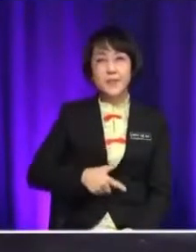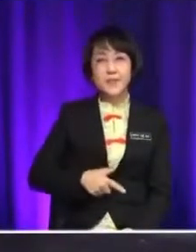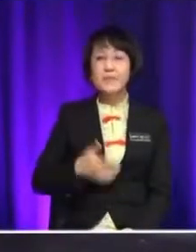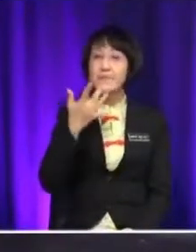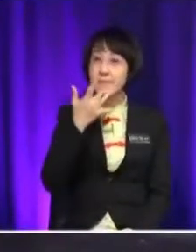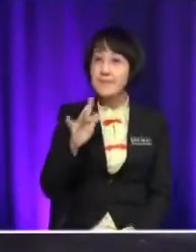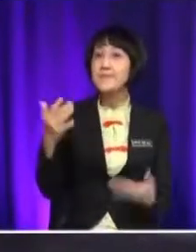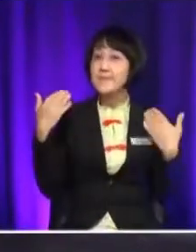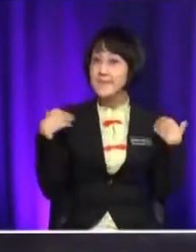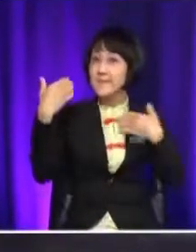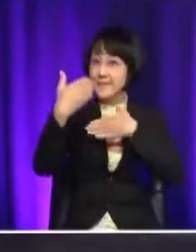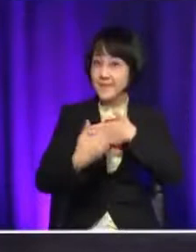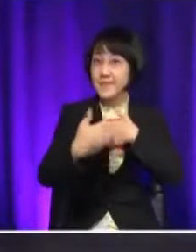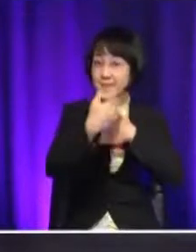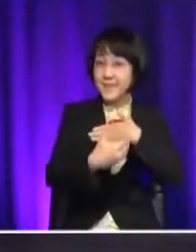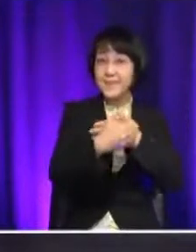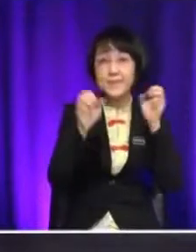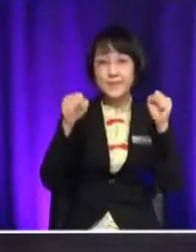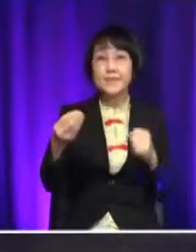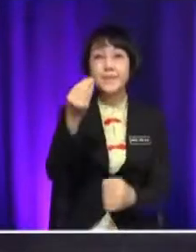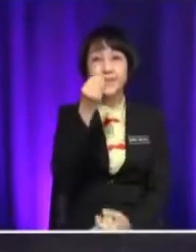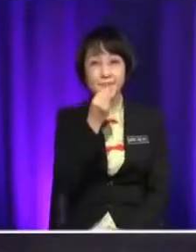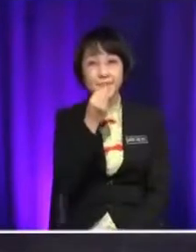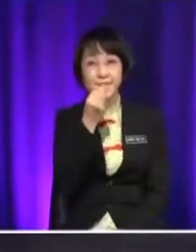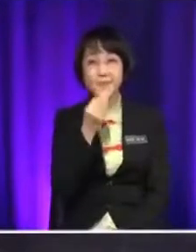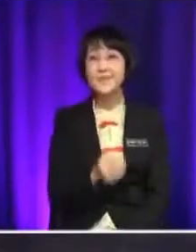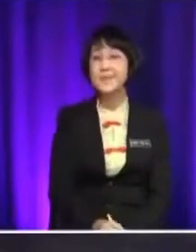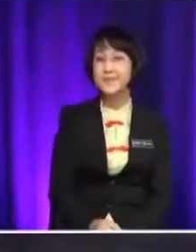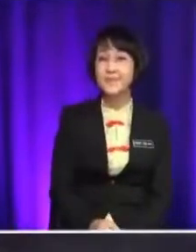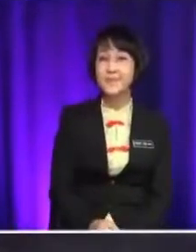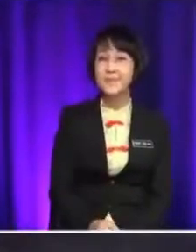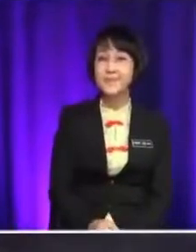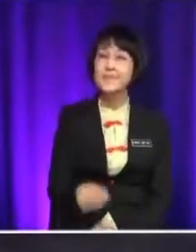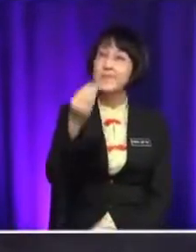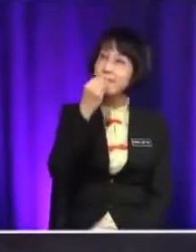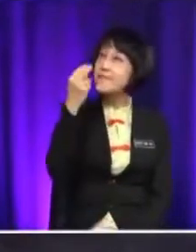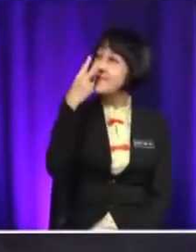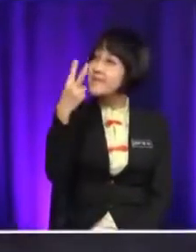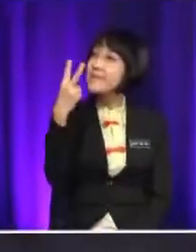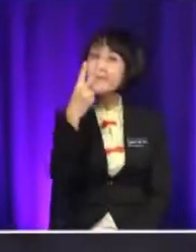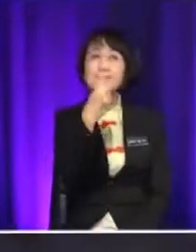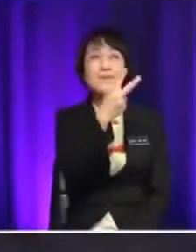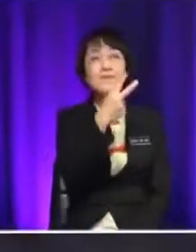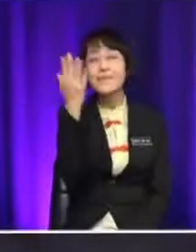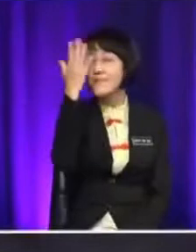Nasib baiklah ada roti kat sini. Bolehlah makan. Sambil-sambil tengok pemandangnya.